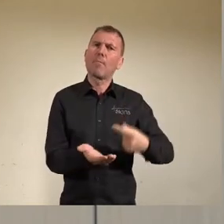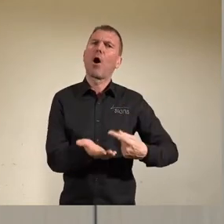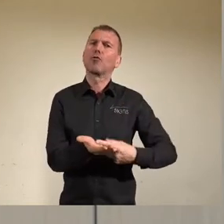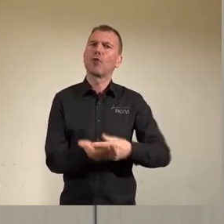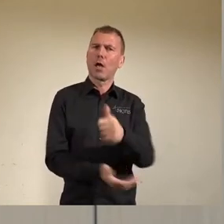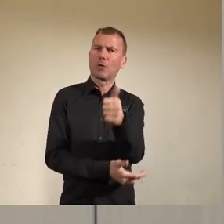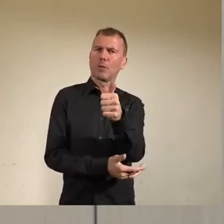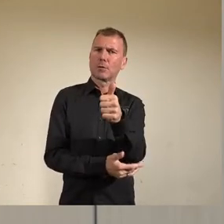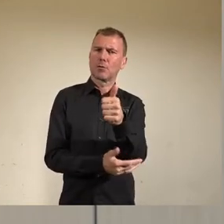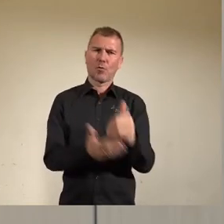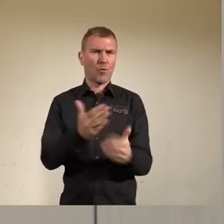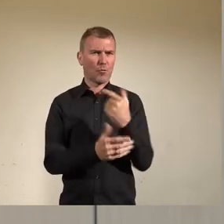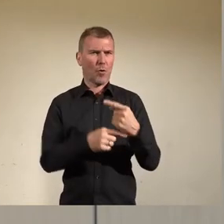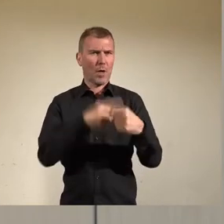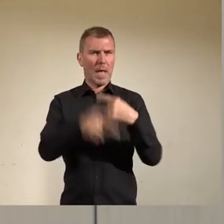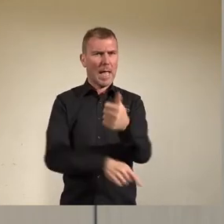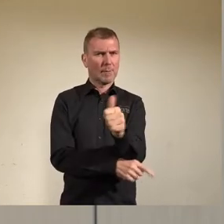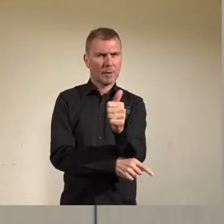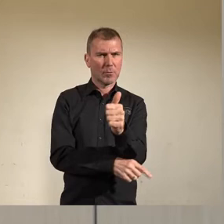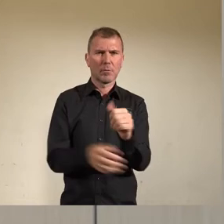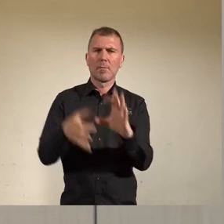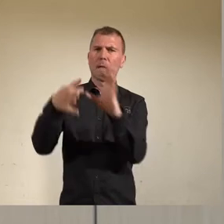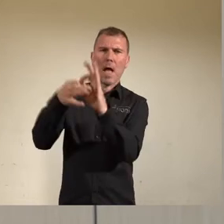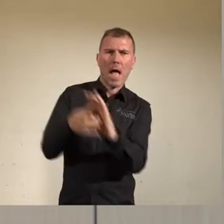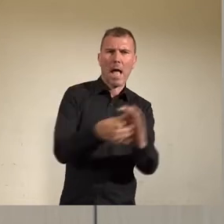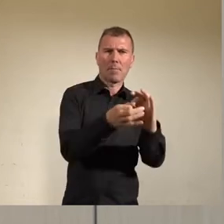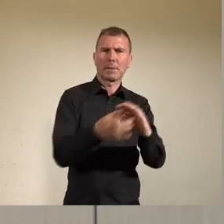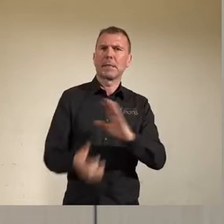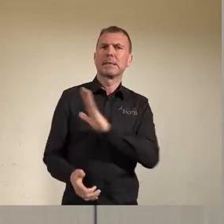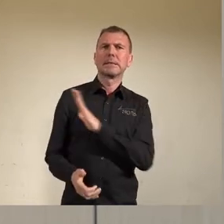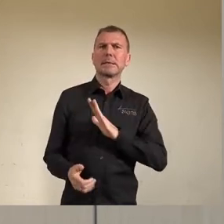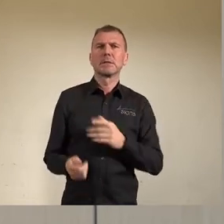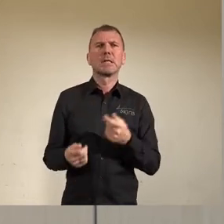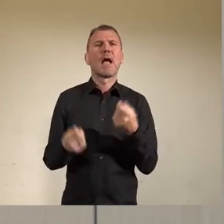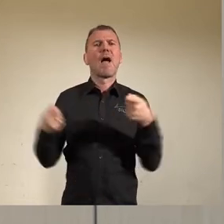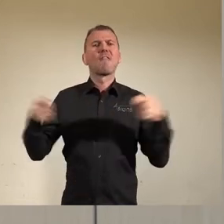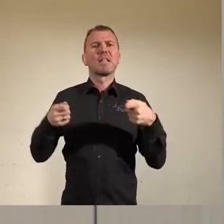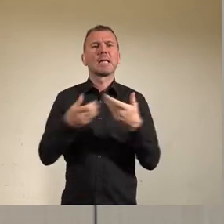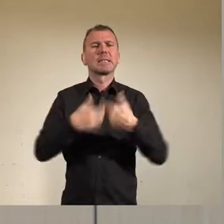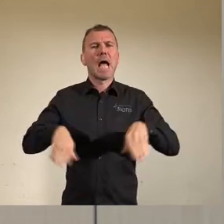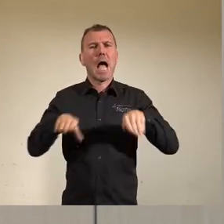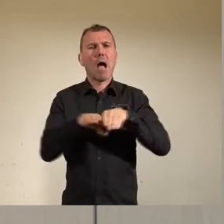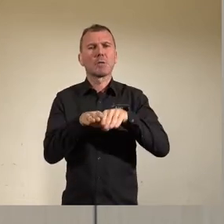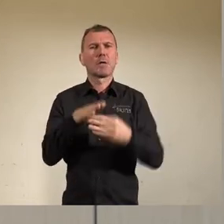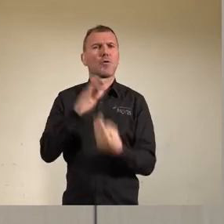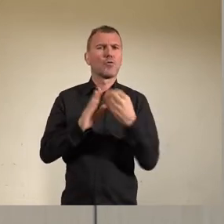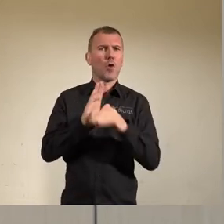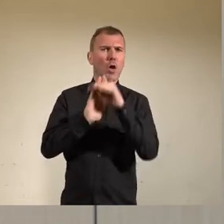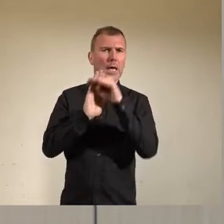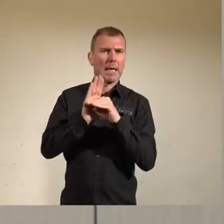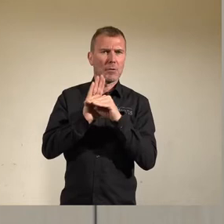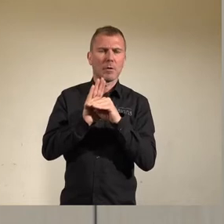November-Steuerschätzung und den Ableitungen im sächsischen Finanzausgleich und den Neuregelungen im